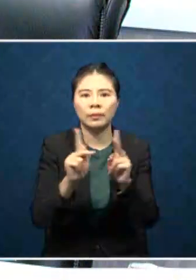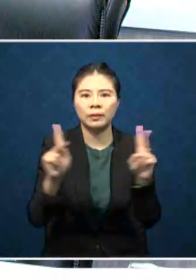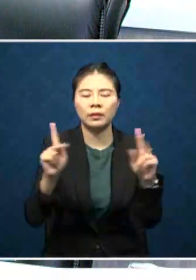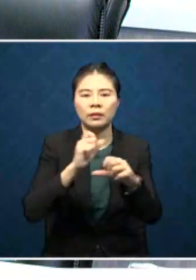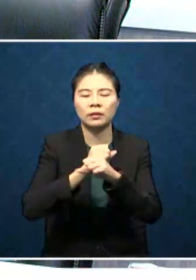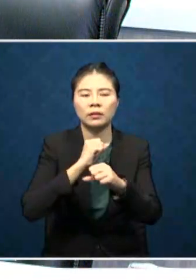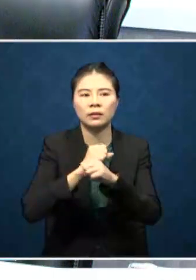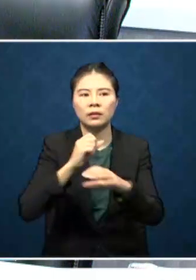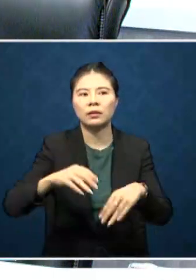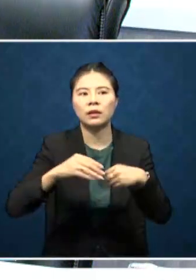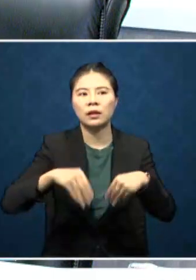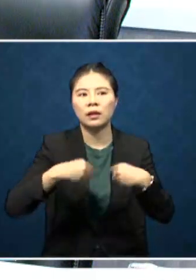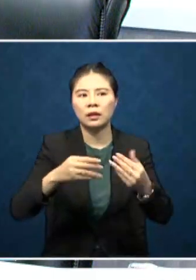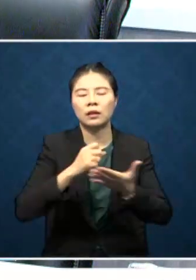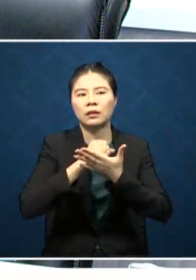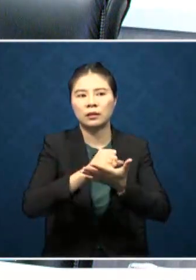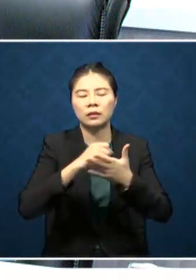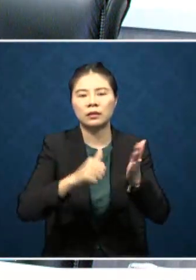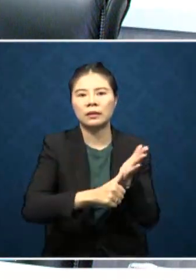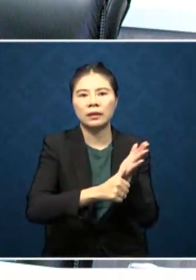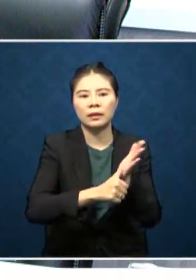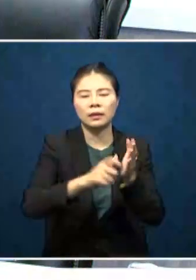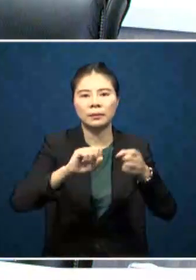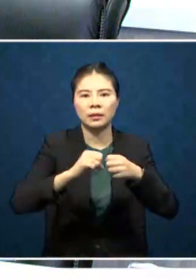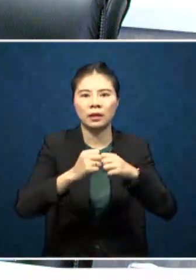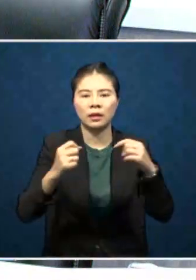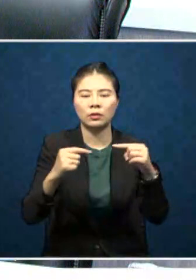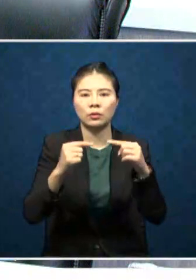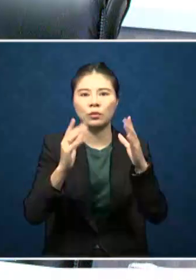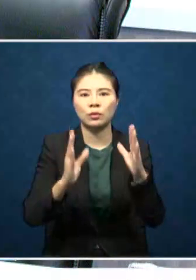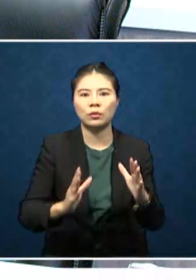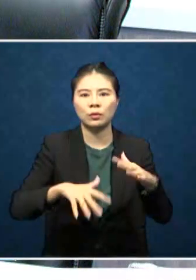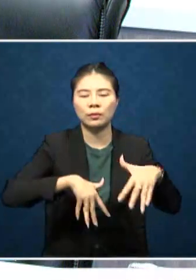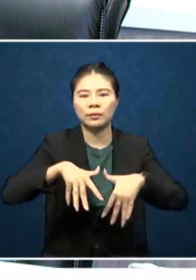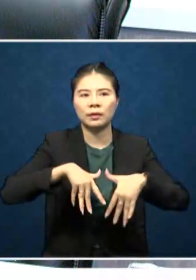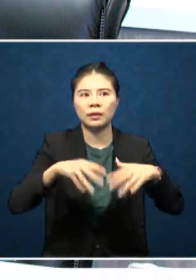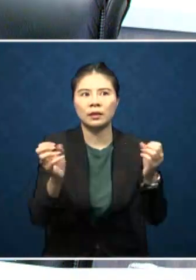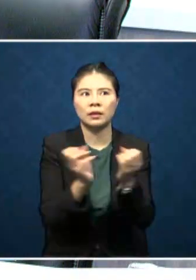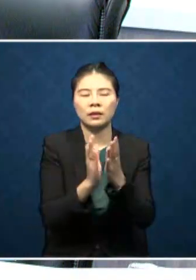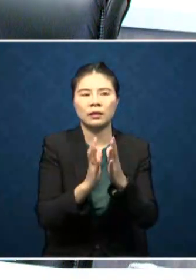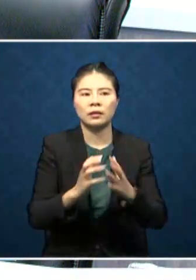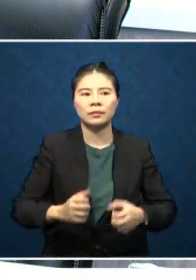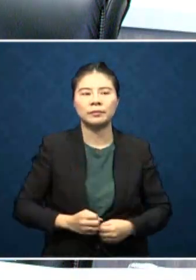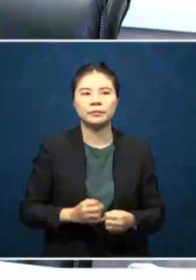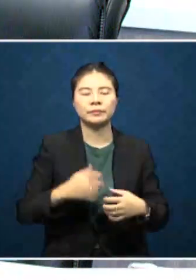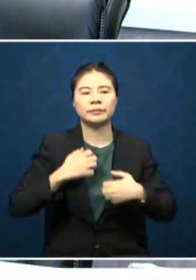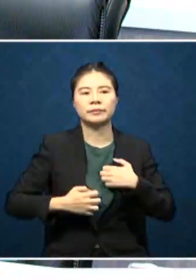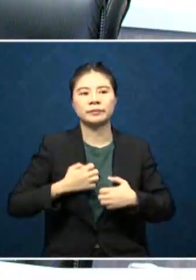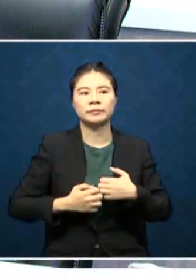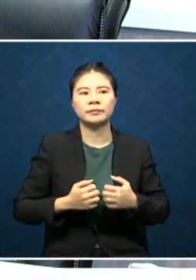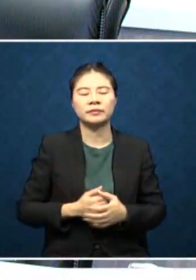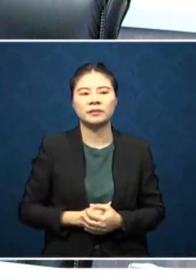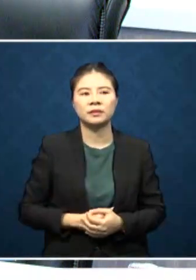องตลอดจนช่วยในเรื่องของการแก้ปัญหาประชาชนที่เดือดร้อนที่วันนี้ที่เราได้เห็นนะครับ